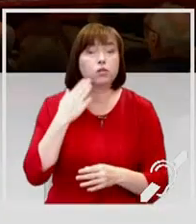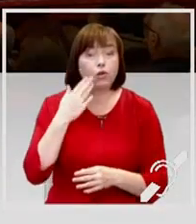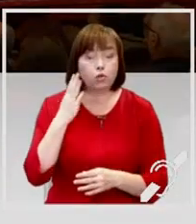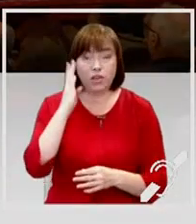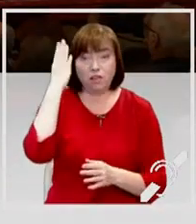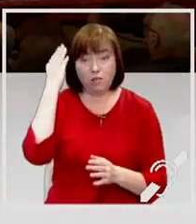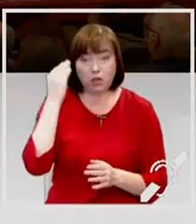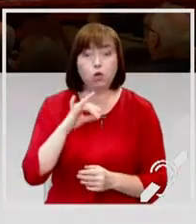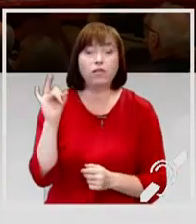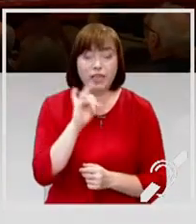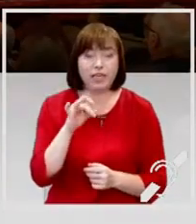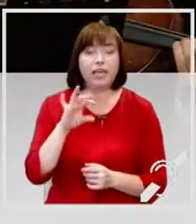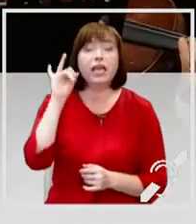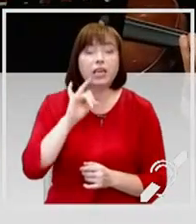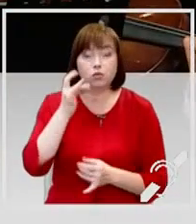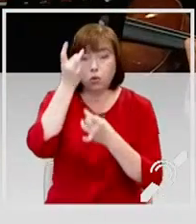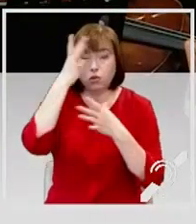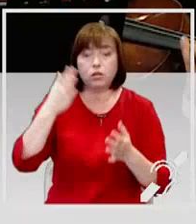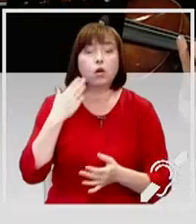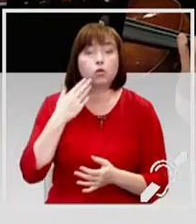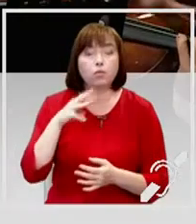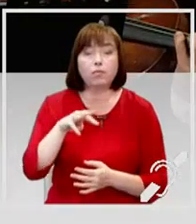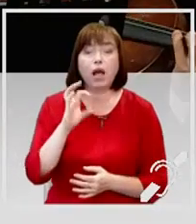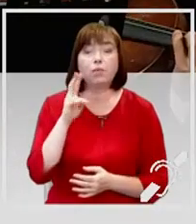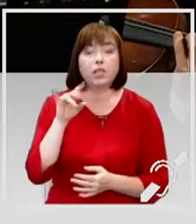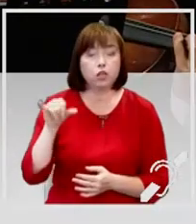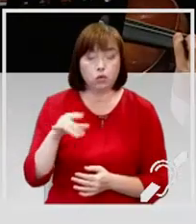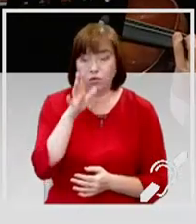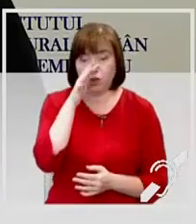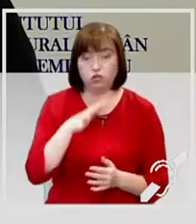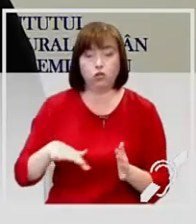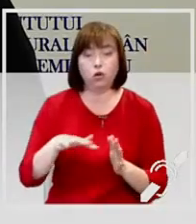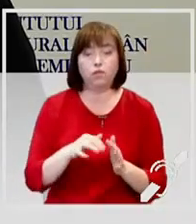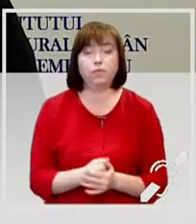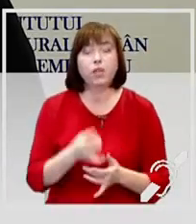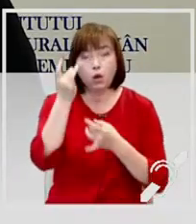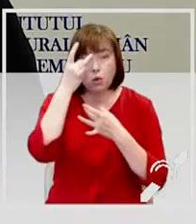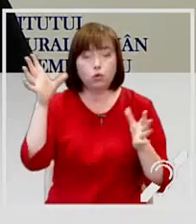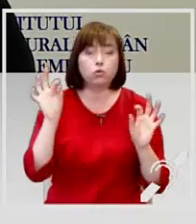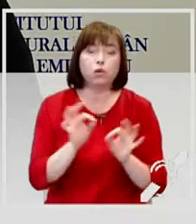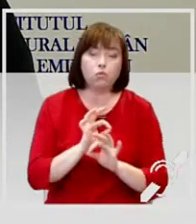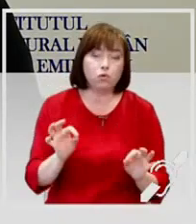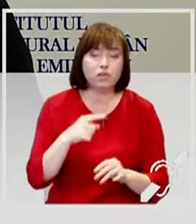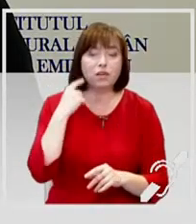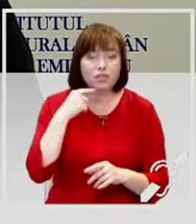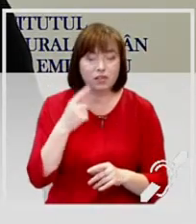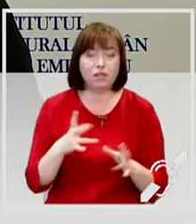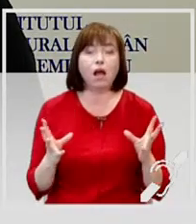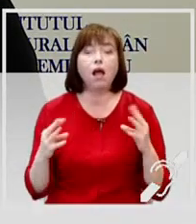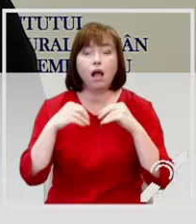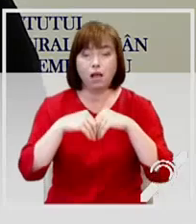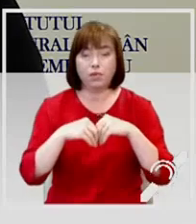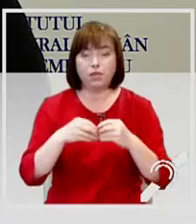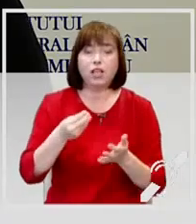României în Republica Moldova și Institutul Cultural Român Mihai Eminescu la Chișinău. Cultura, muzica întotdeauna ne vor uni,